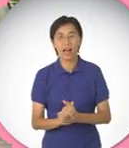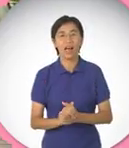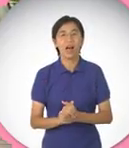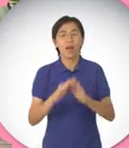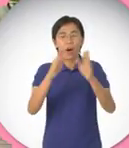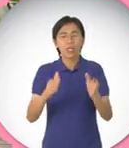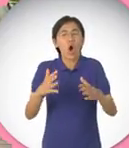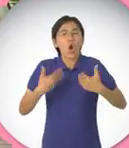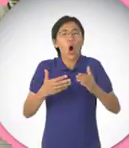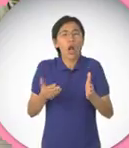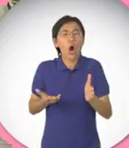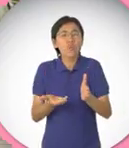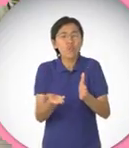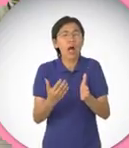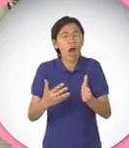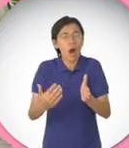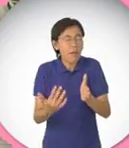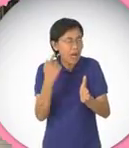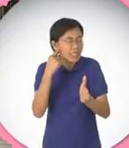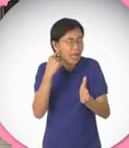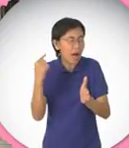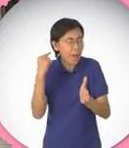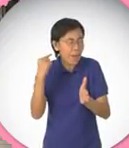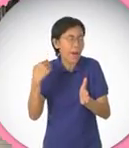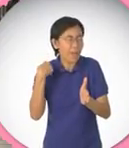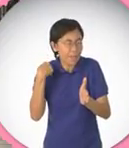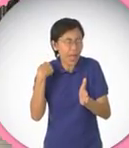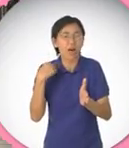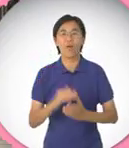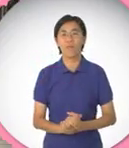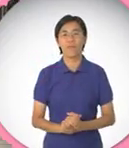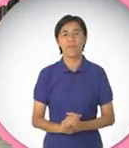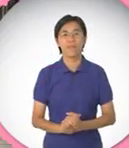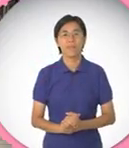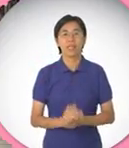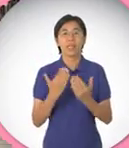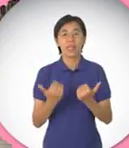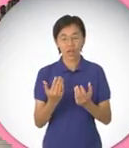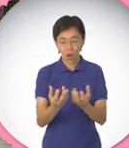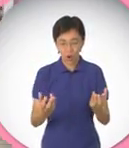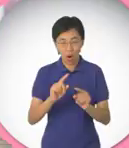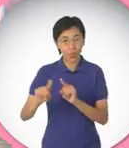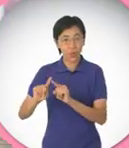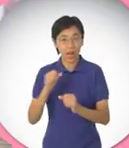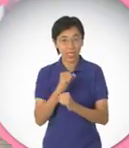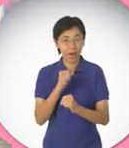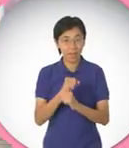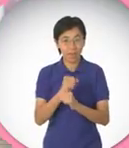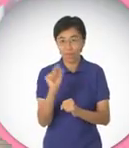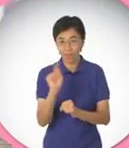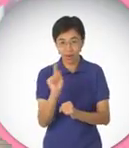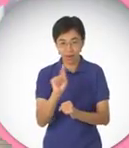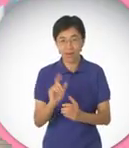าจะแตกนิดนึงเป็นเหมือนเป็นลายงา ทีนี้เรามาดูวัตถุดิบที่ใช้ในการทำขนมปังฝรั่งเศสกันก่อนเลย ค่ะหลักๆก็จะมีแป้งขน